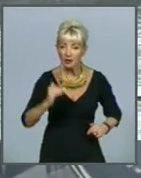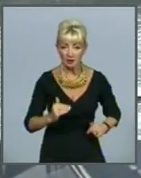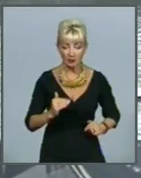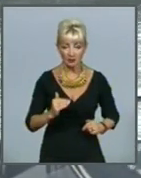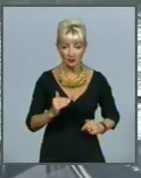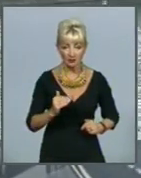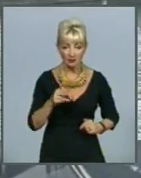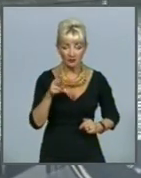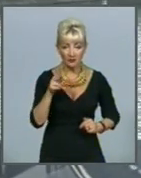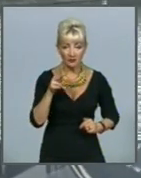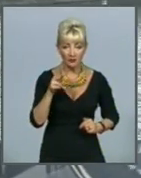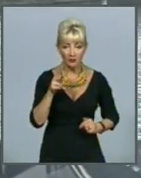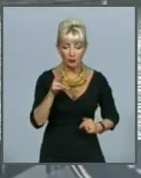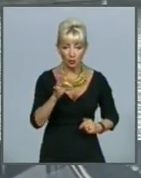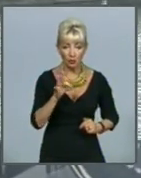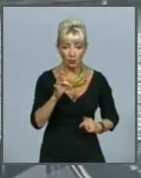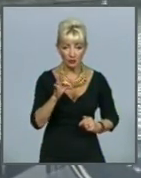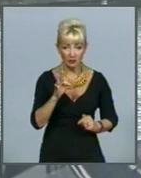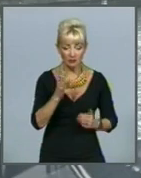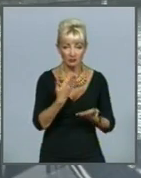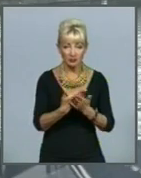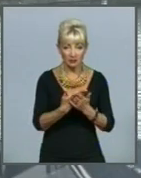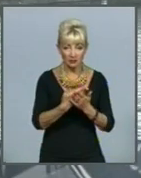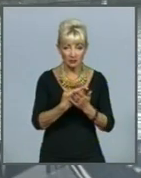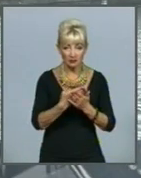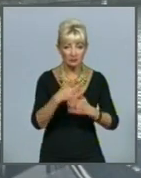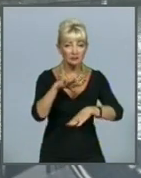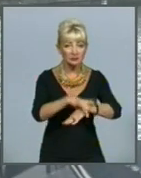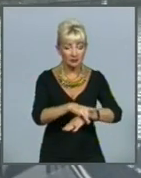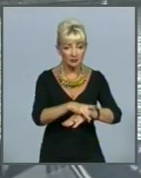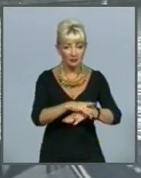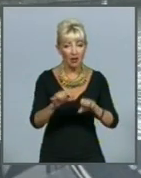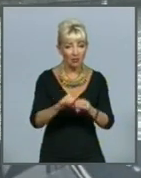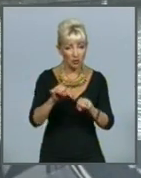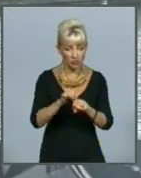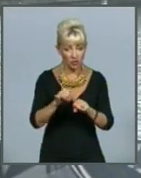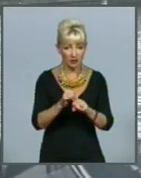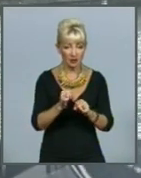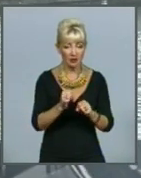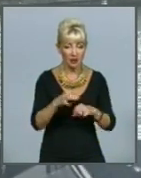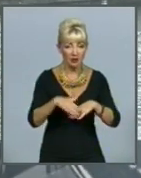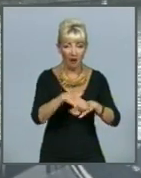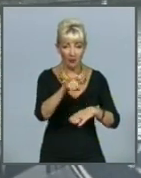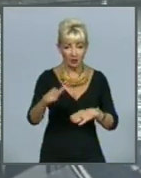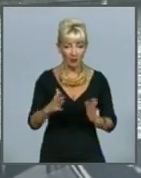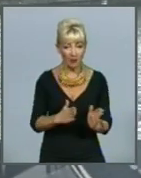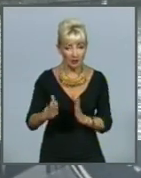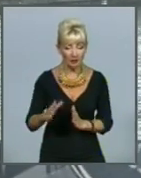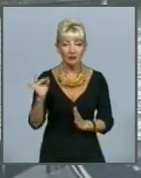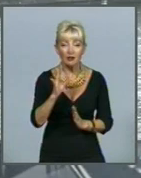щодо реагування на порушення громадського порядку і його забезпечення. Будь